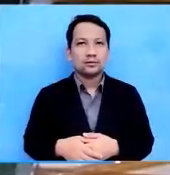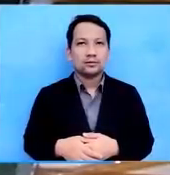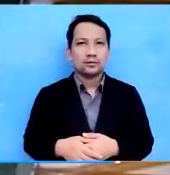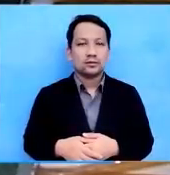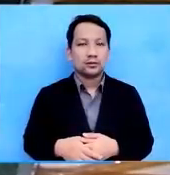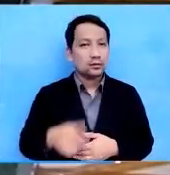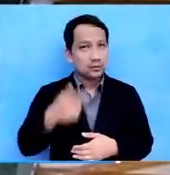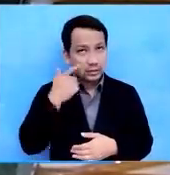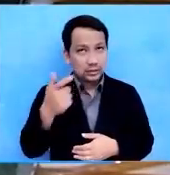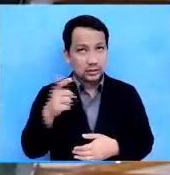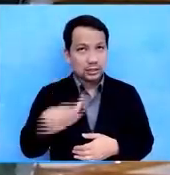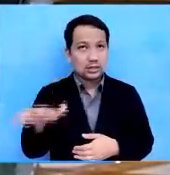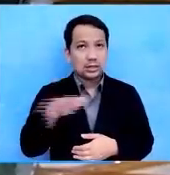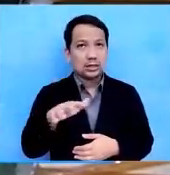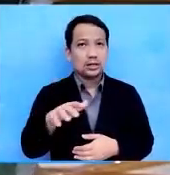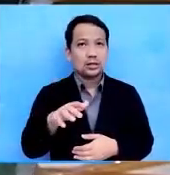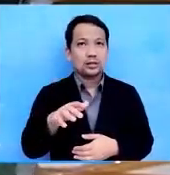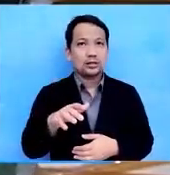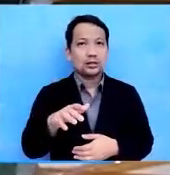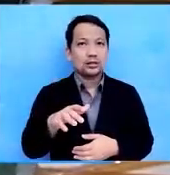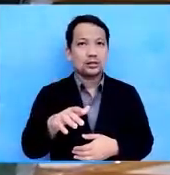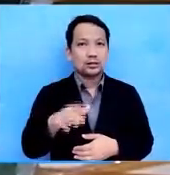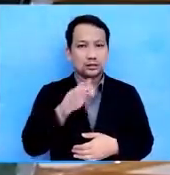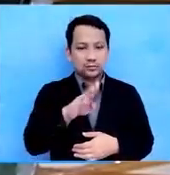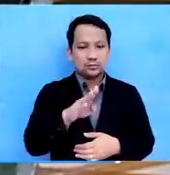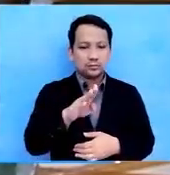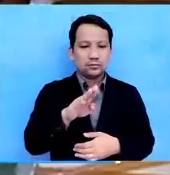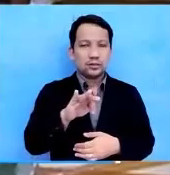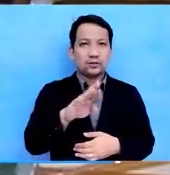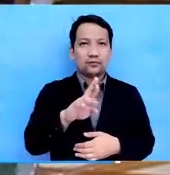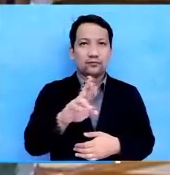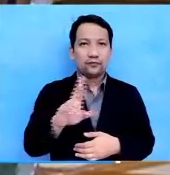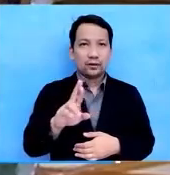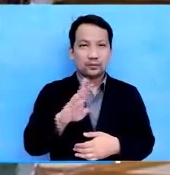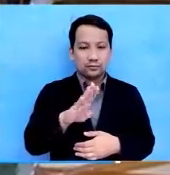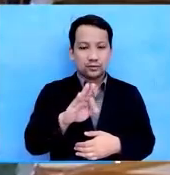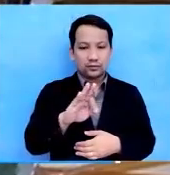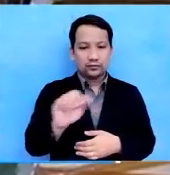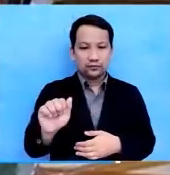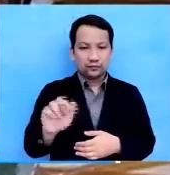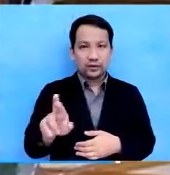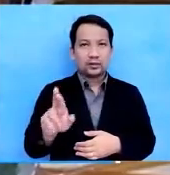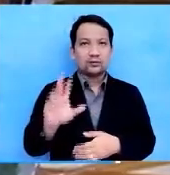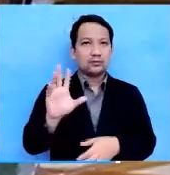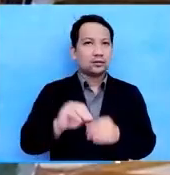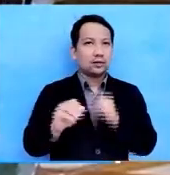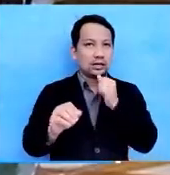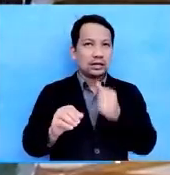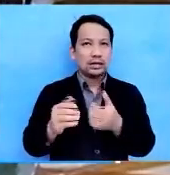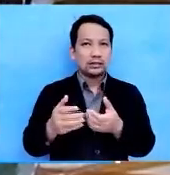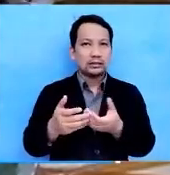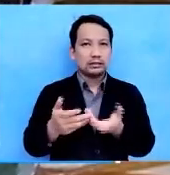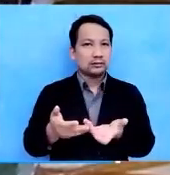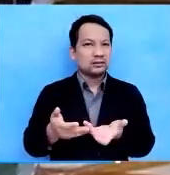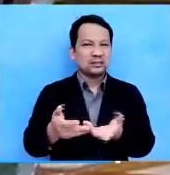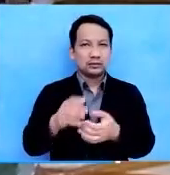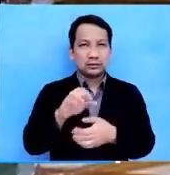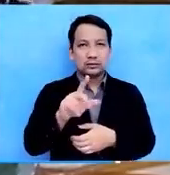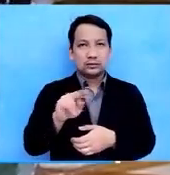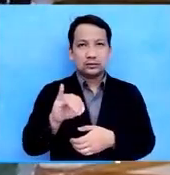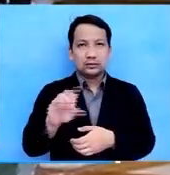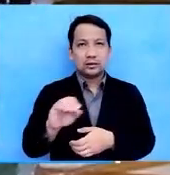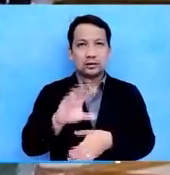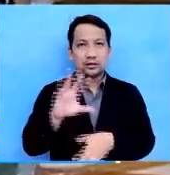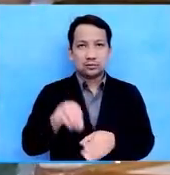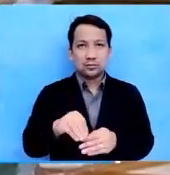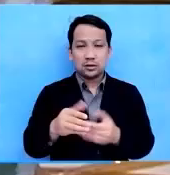Gretchen, yun naman sa BFAR, no, ay posible namang hindi maapektuhan ng El Nino phenomenon